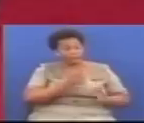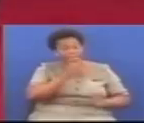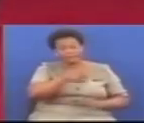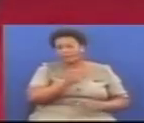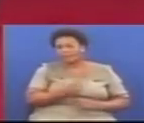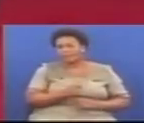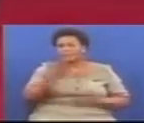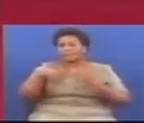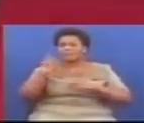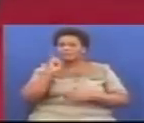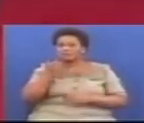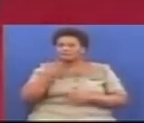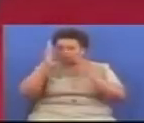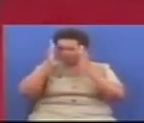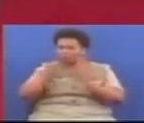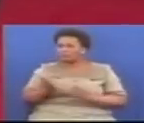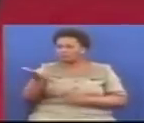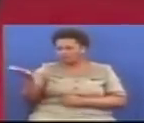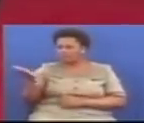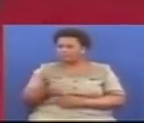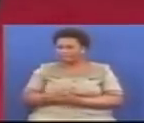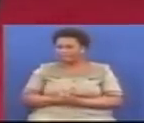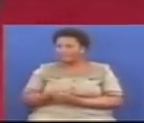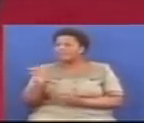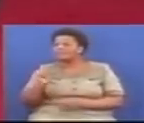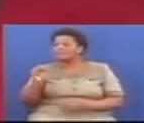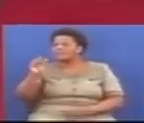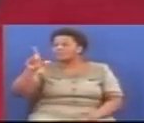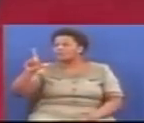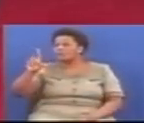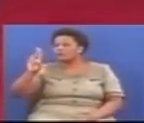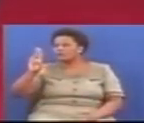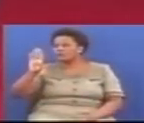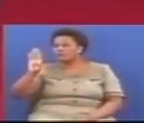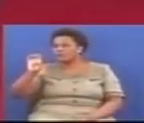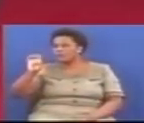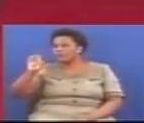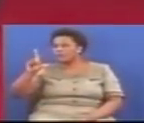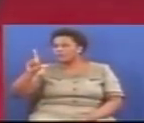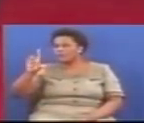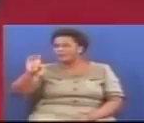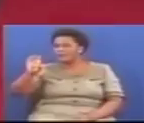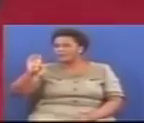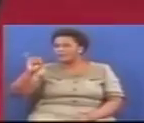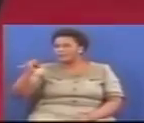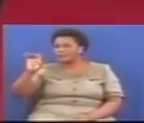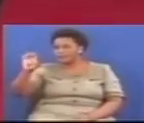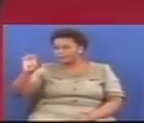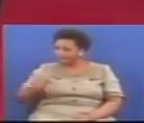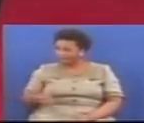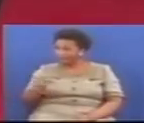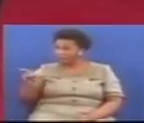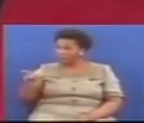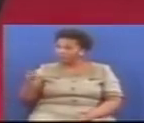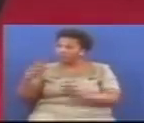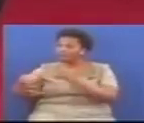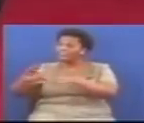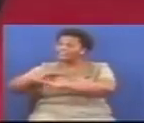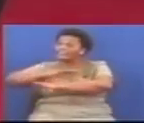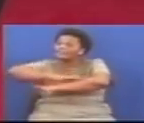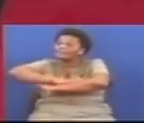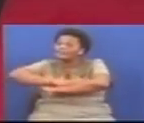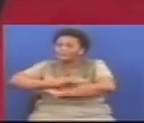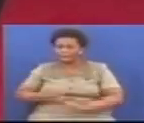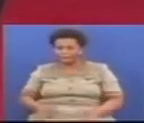Senator Mzee Rubereje kama ifuatavyo. Ni kweli ni mwenyekiti wa halmashauri mstaafu, na alivyozungumza ni kweli wakati huo, lakini